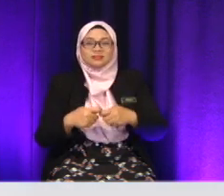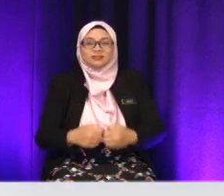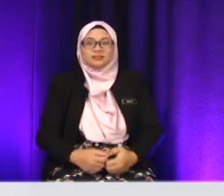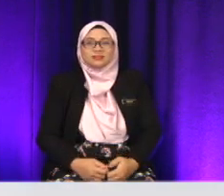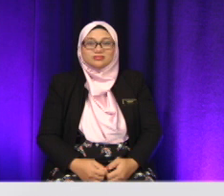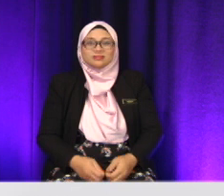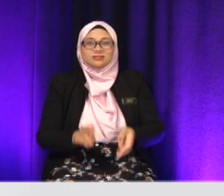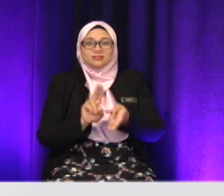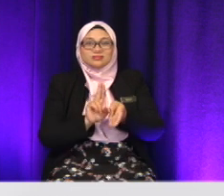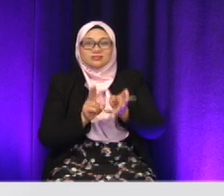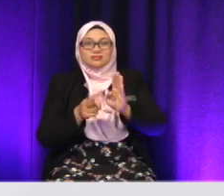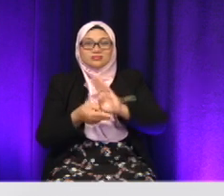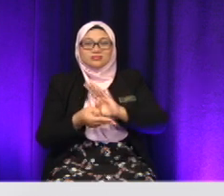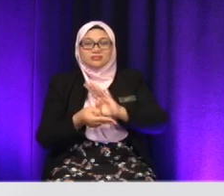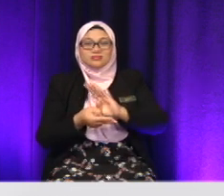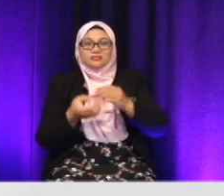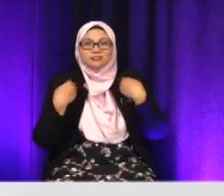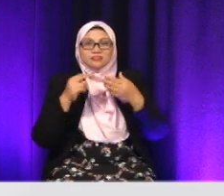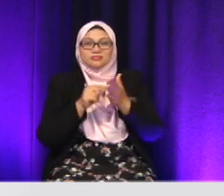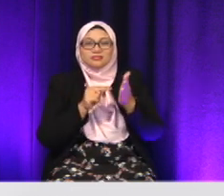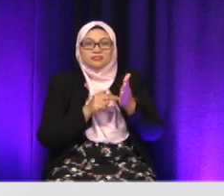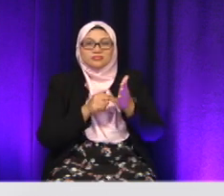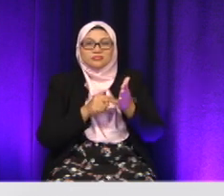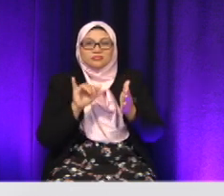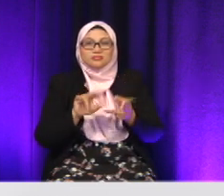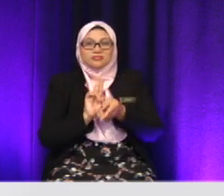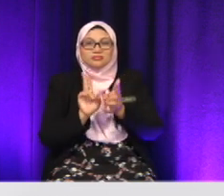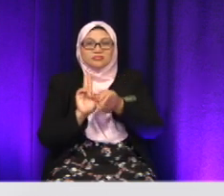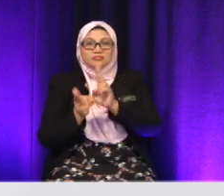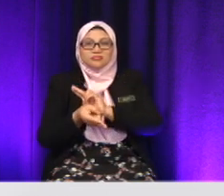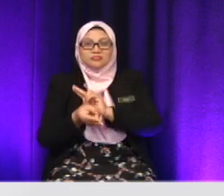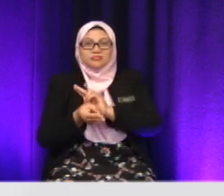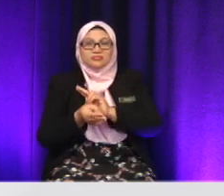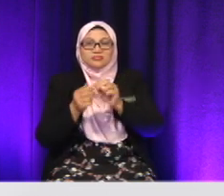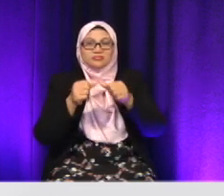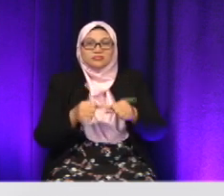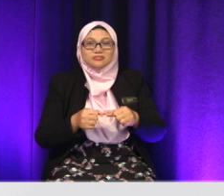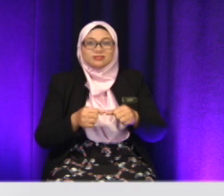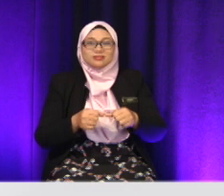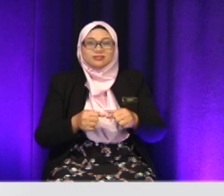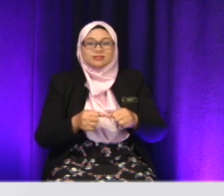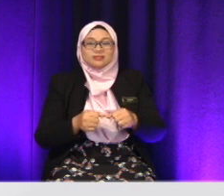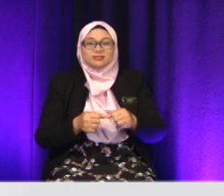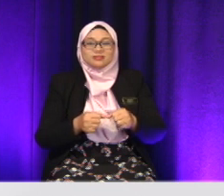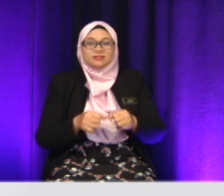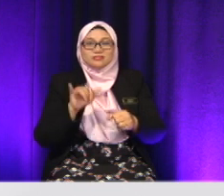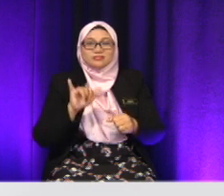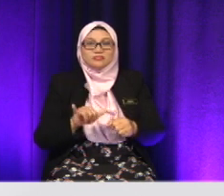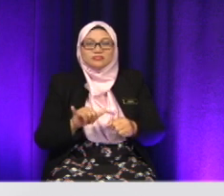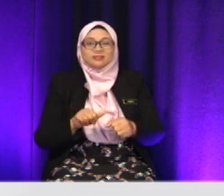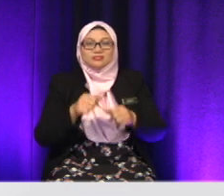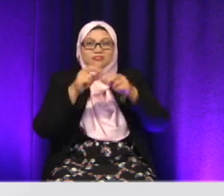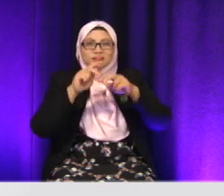ubah mempunyai nilai yang boleh berubah-ubah gunakanlah pembalap mempunyai nilai yang tepat dan tidak boleh berubah